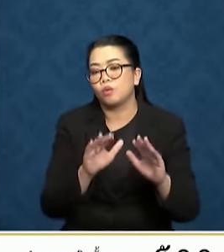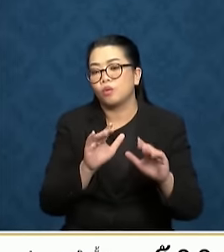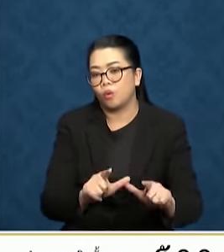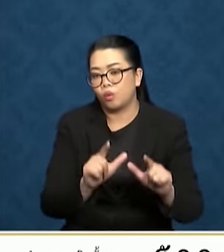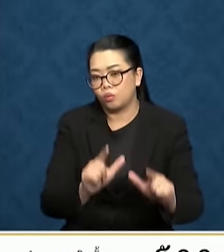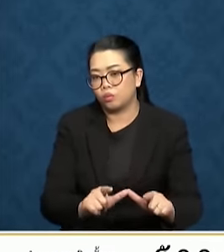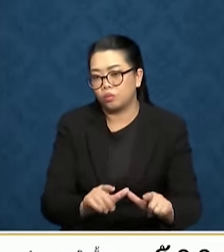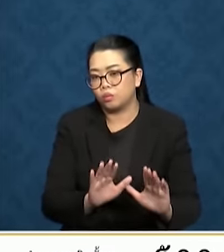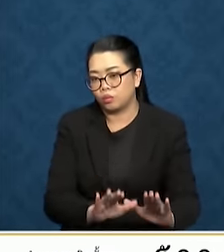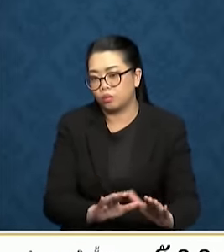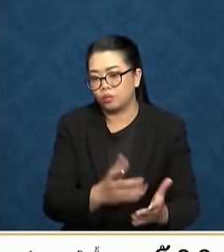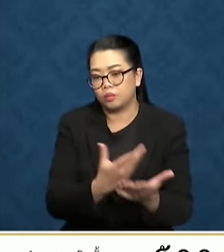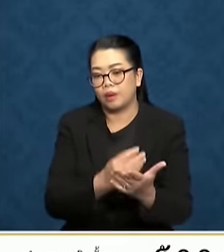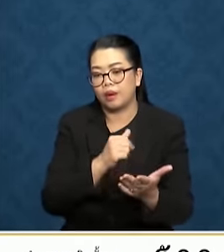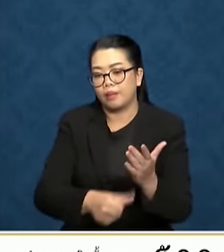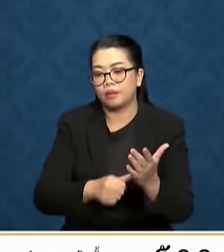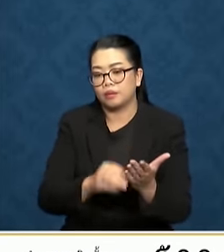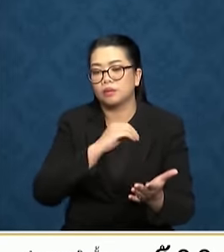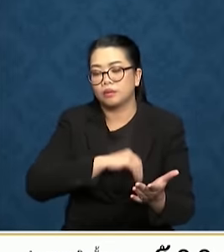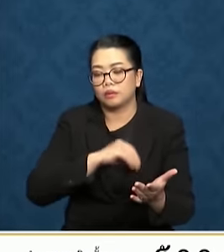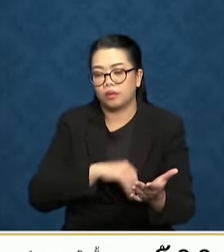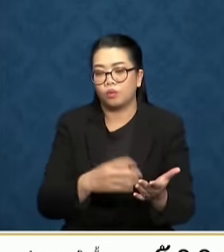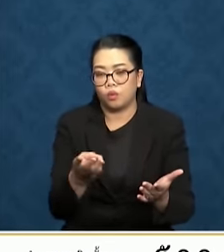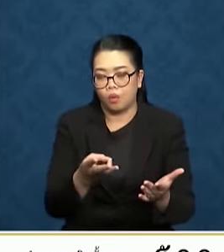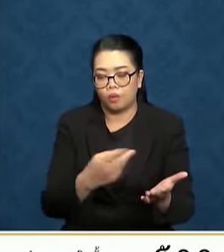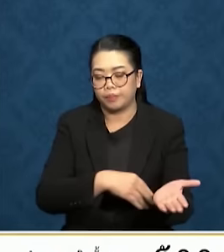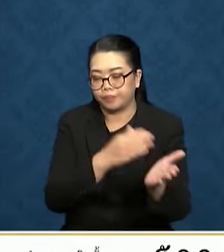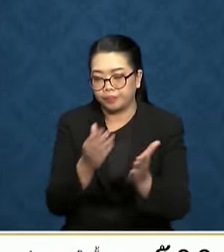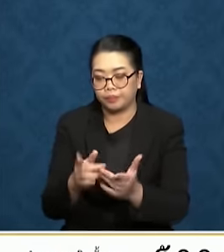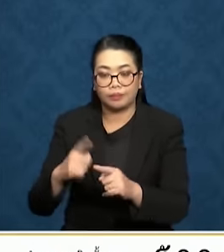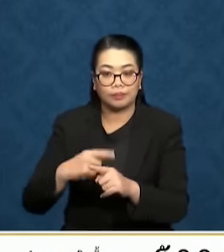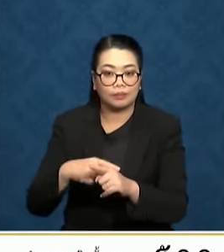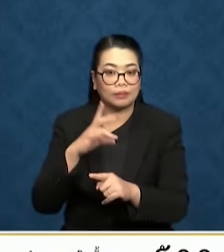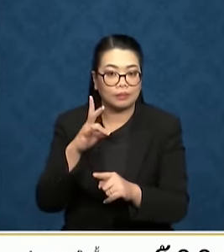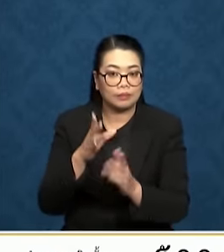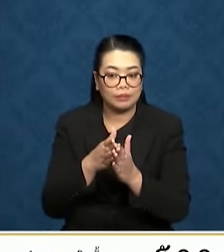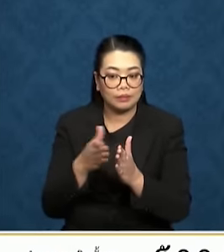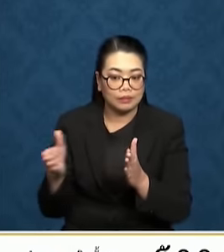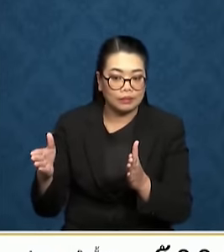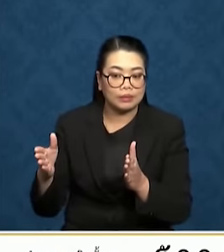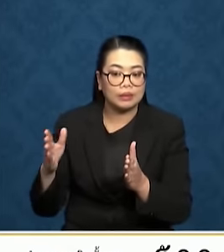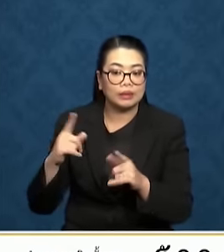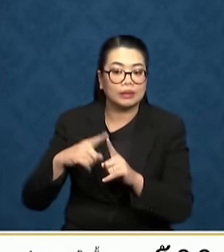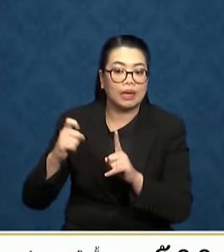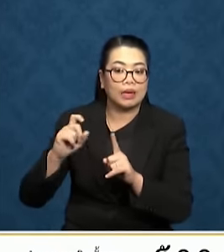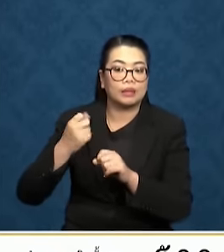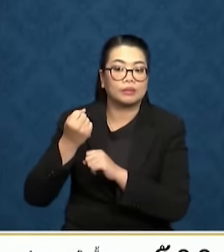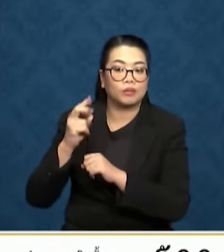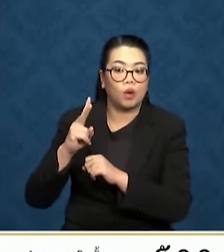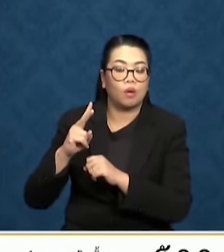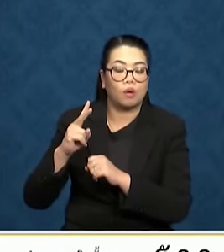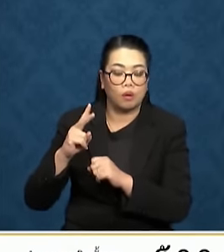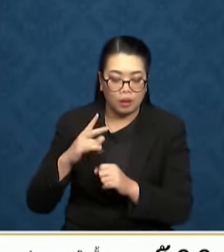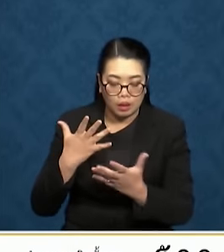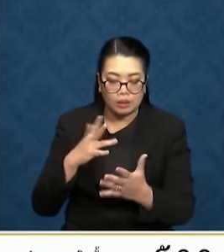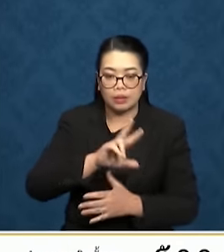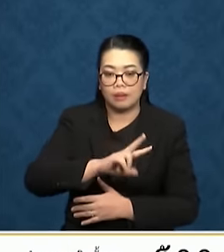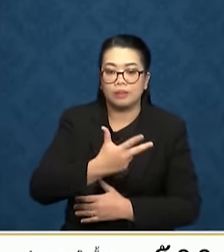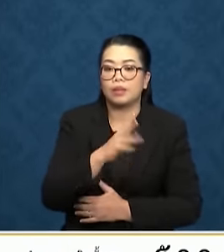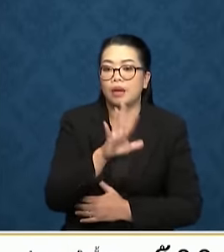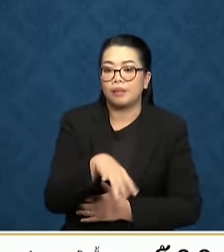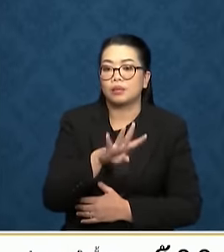ฉะนั้นเ่อปีในช่วงที่เรากำลังคุยอยู่นี้ 7เดือนจาก 12เดือนครับจัดเก็บรายได้พาดเป้าไปแล้ว